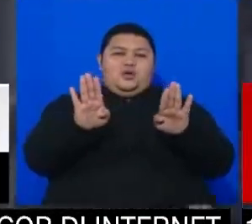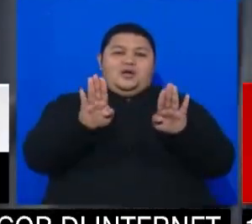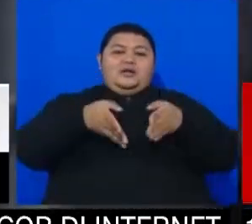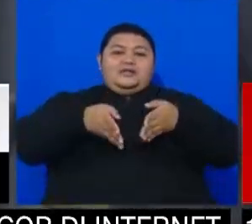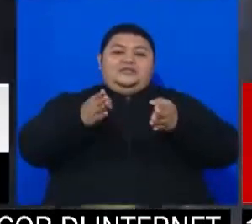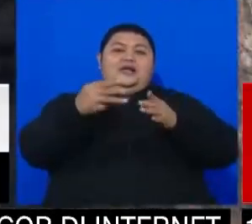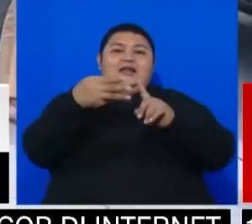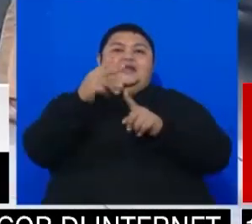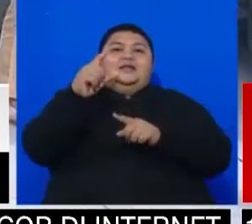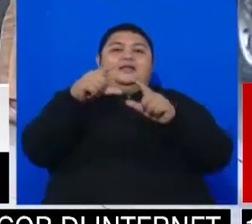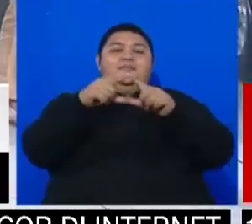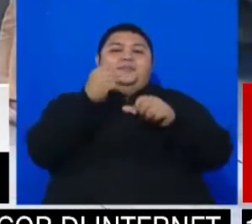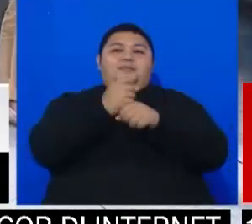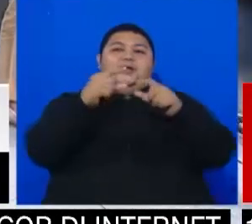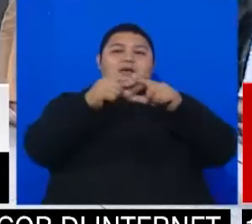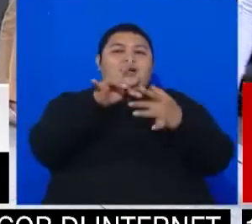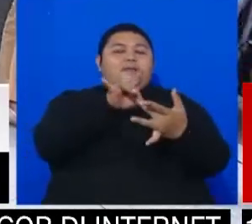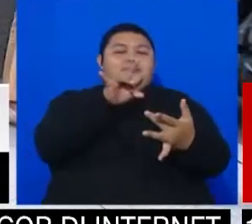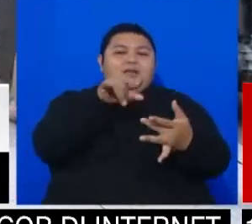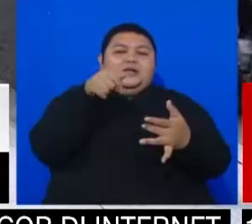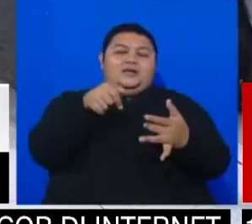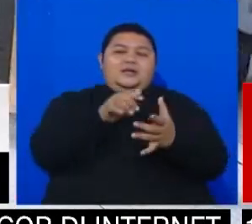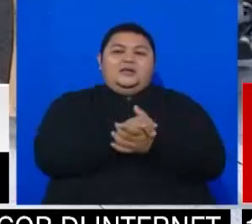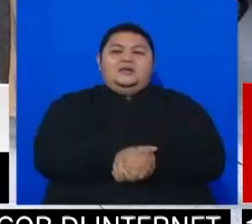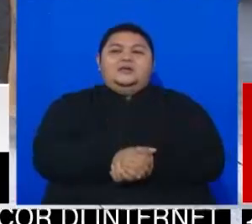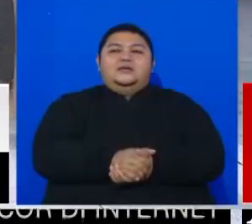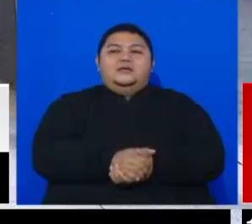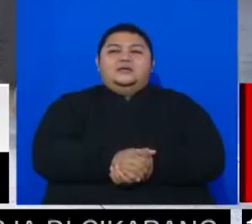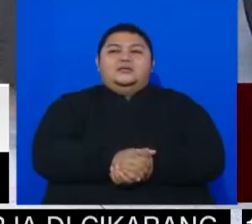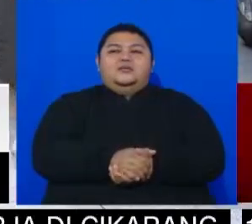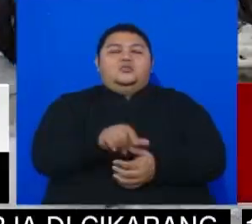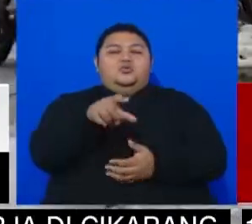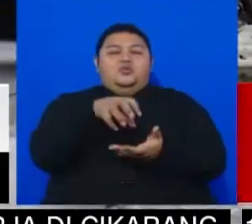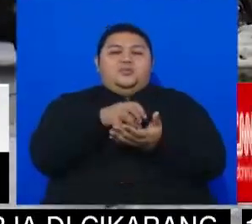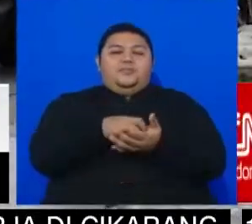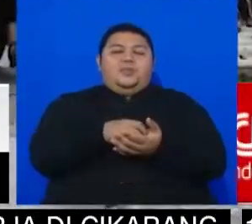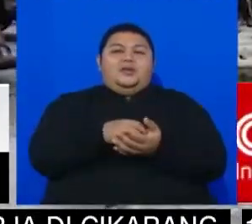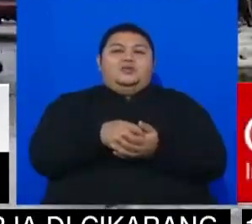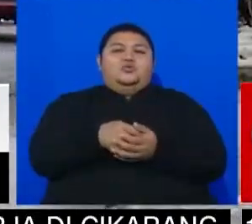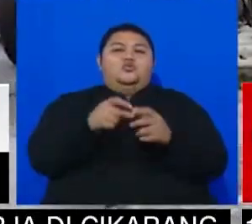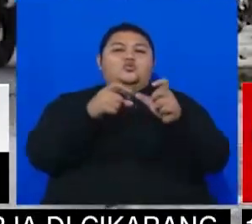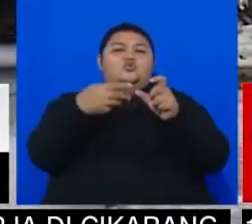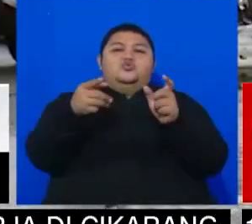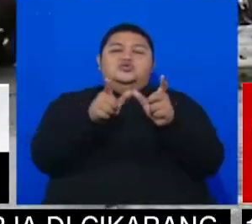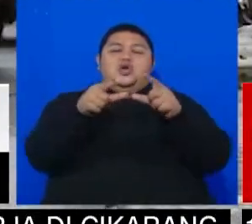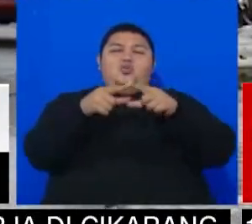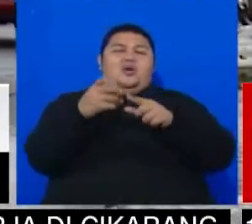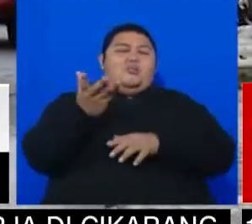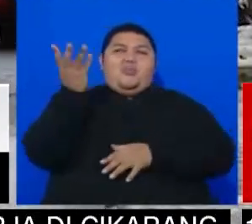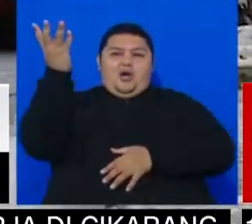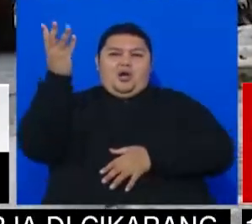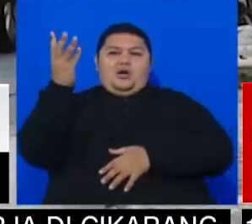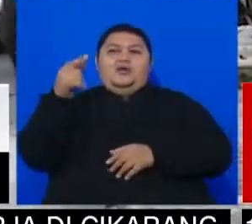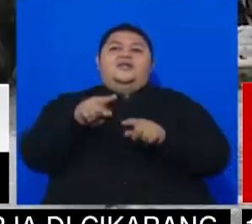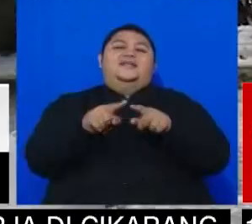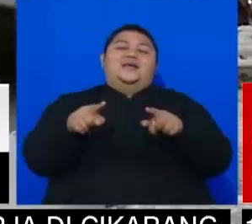Nah, pemilik ini memang sengaja memilih Braga jadi lokasi angkringan. Meski memiliki harga sewa tinggi, banyaknya orang lalu-lalang di kawasan sejarah